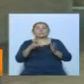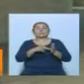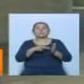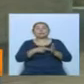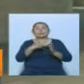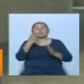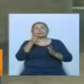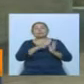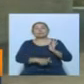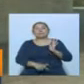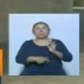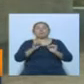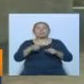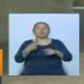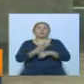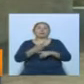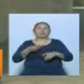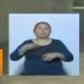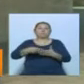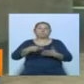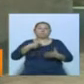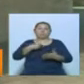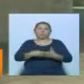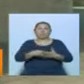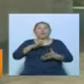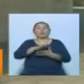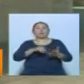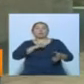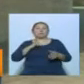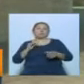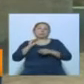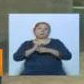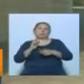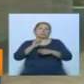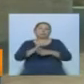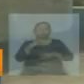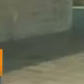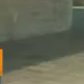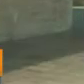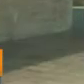370 тенге. По ней можно дважды провести оплату, а далее пополнять при необходимости.